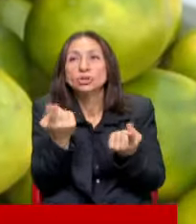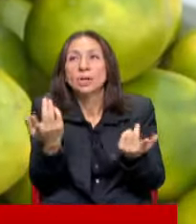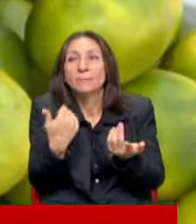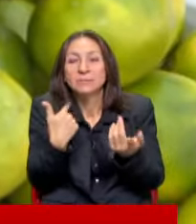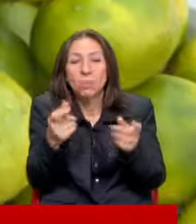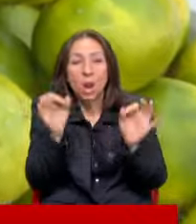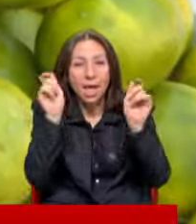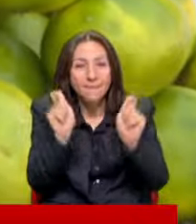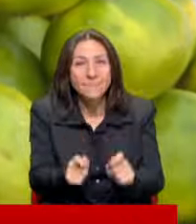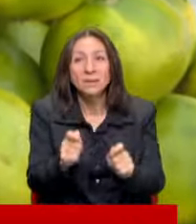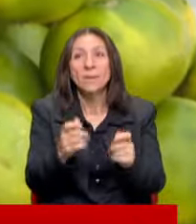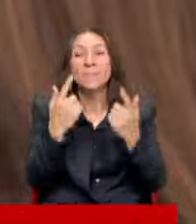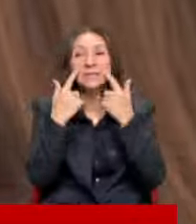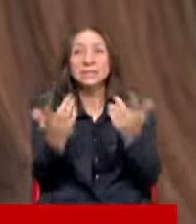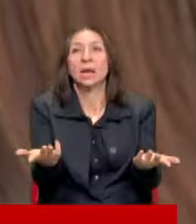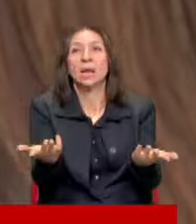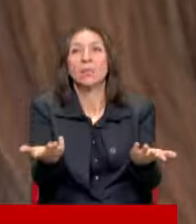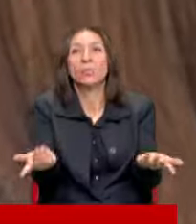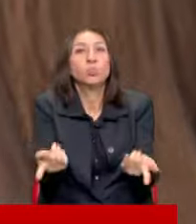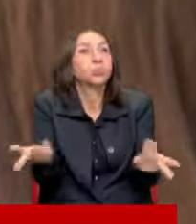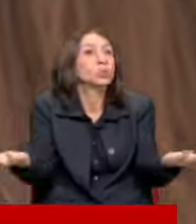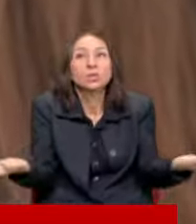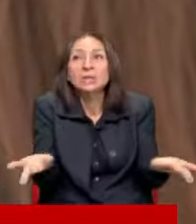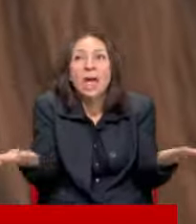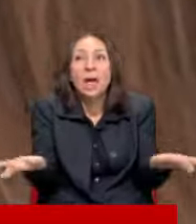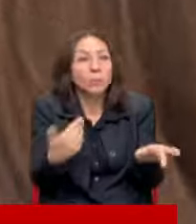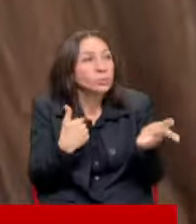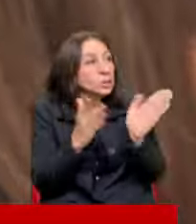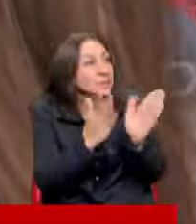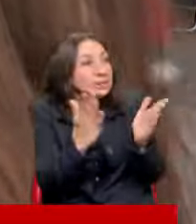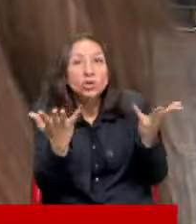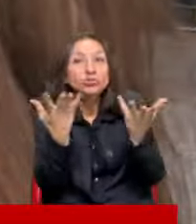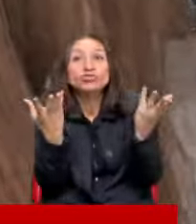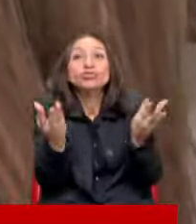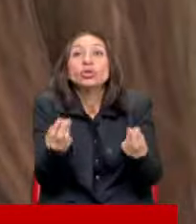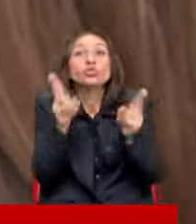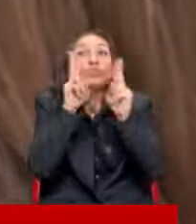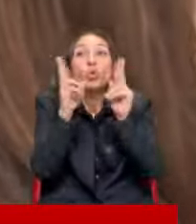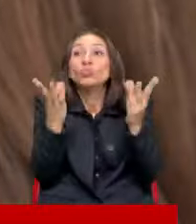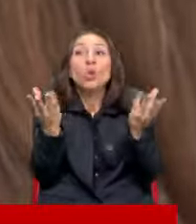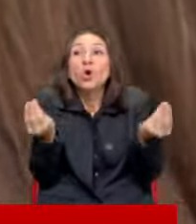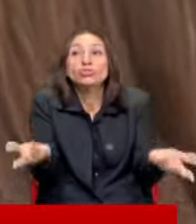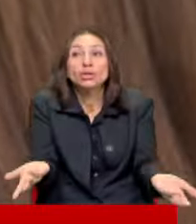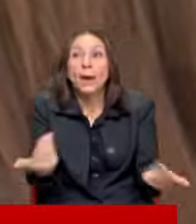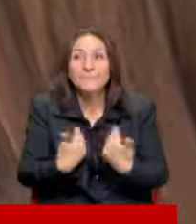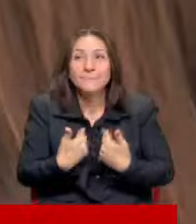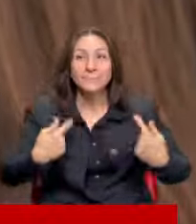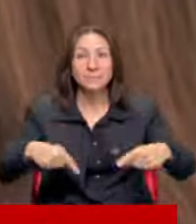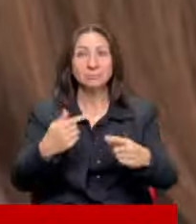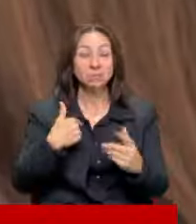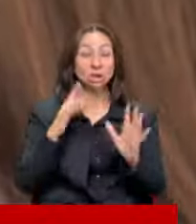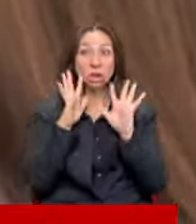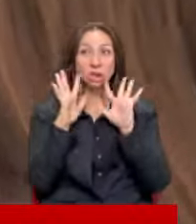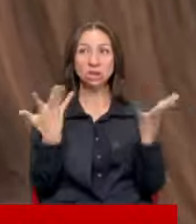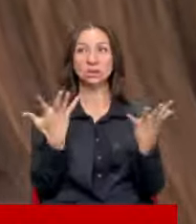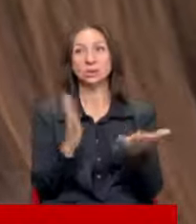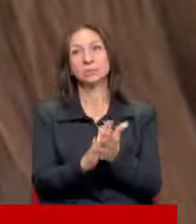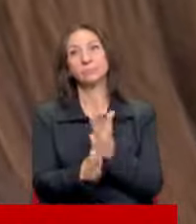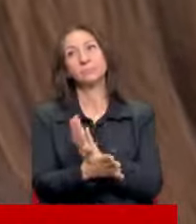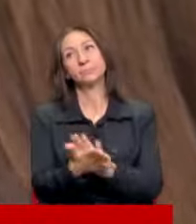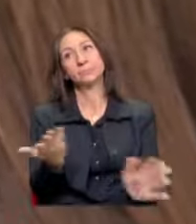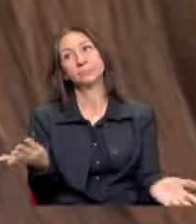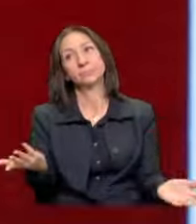bu hallere soktu baksana bu yani Bu gidişat nedir sonumuz ne olacak bizim yani biz Şaşırdık